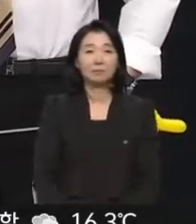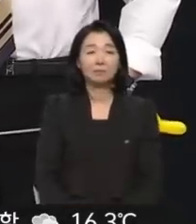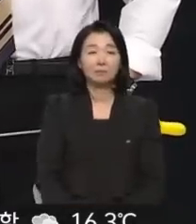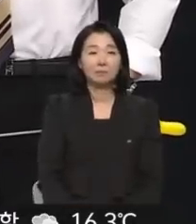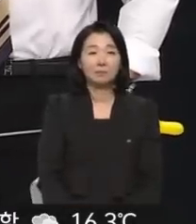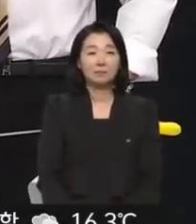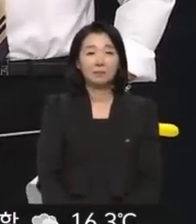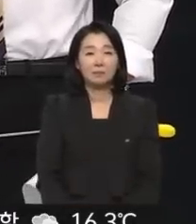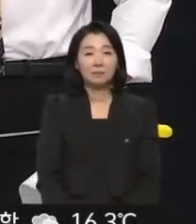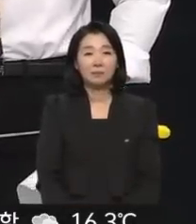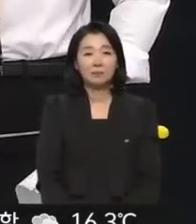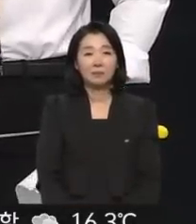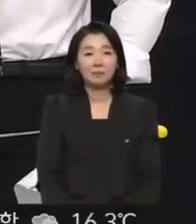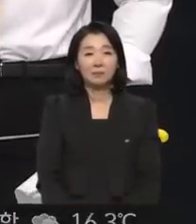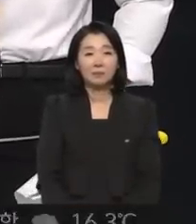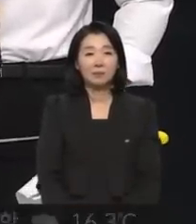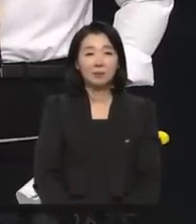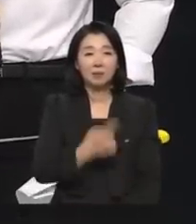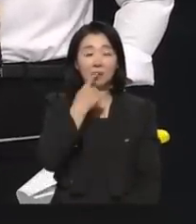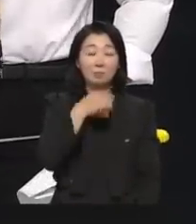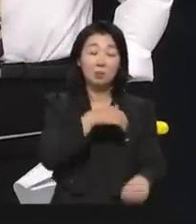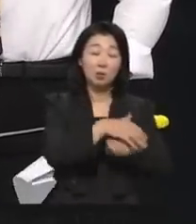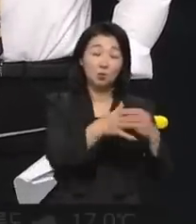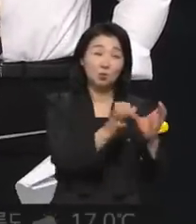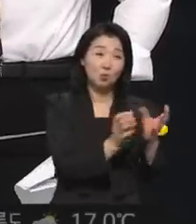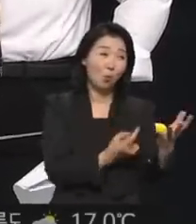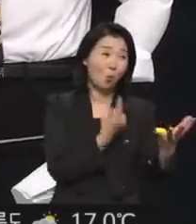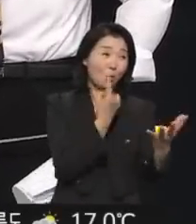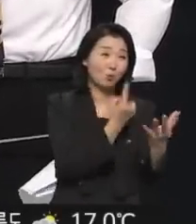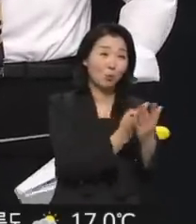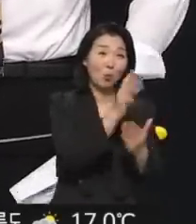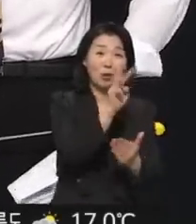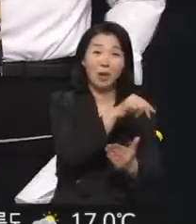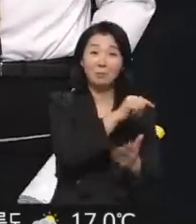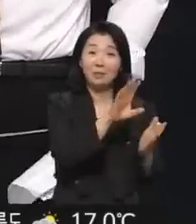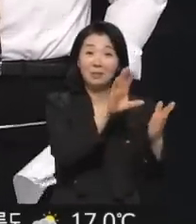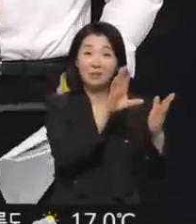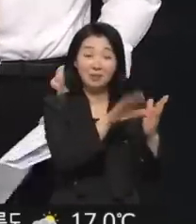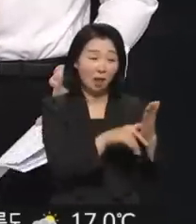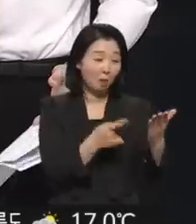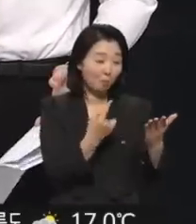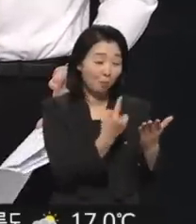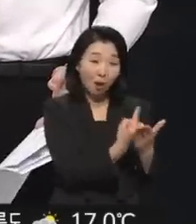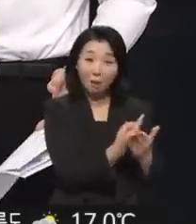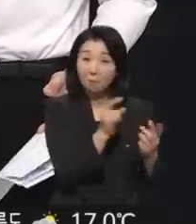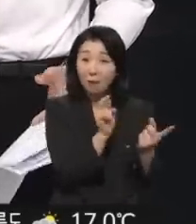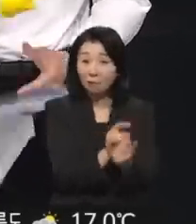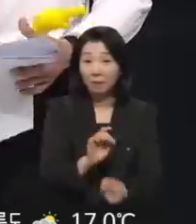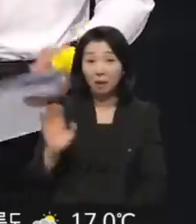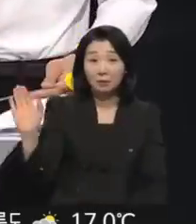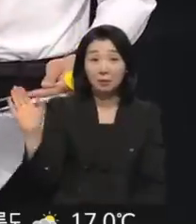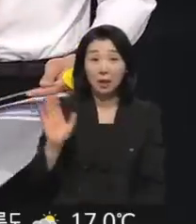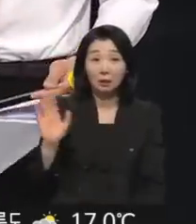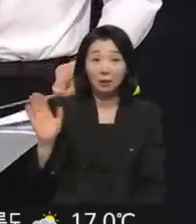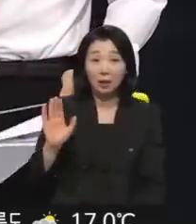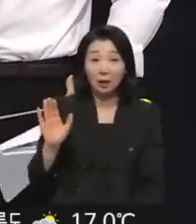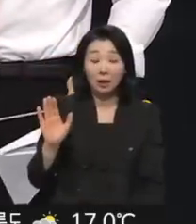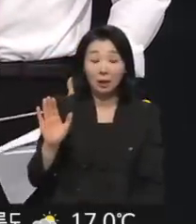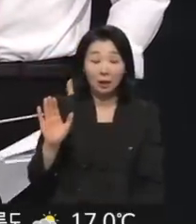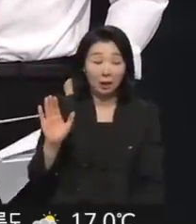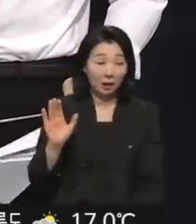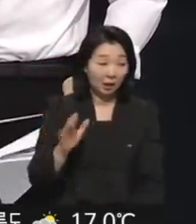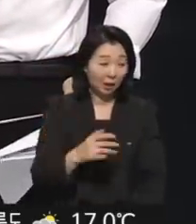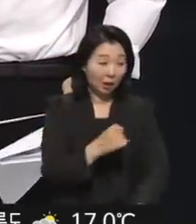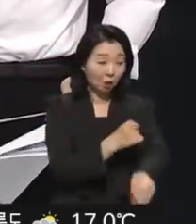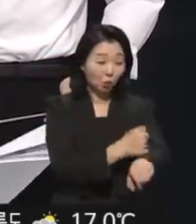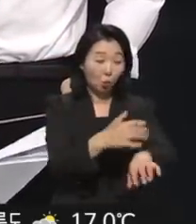그럼 이 민주노총에 소속된 MZ세대는 만나지 않겠다는 뜻일까요? 노조를 갈라칠 게 아니라 모두